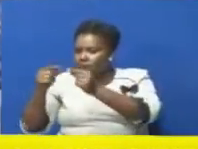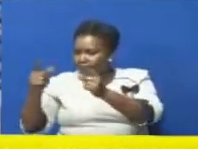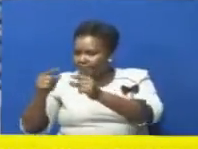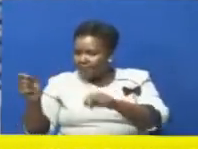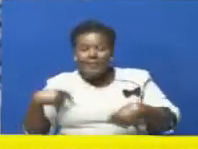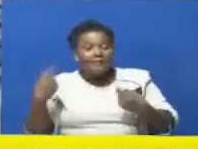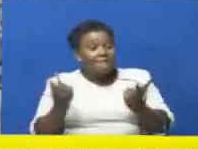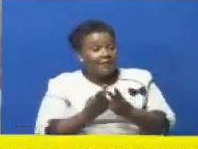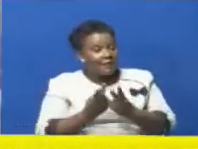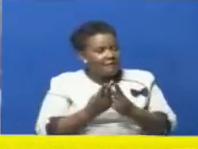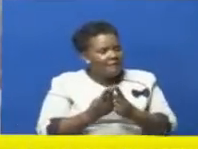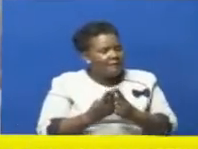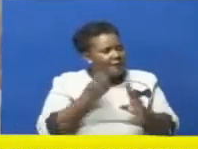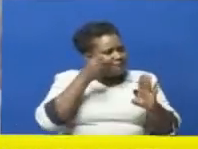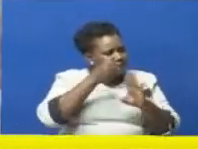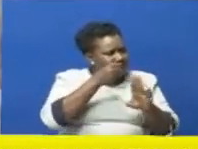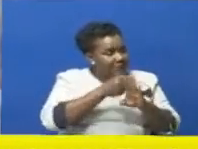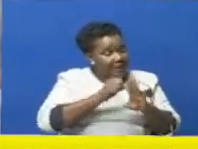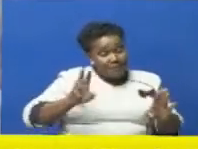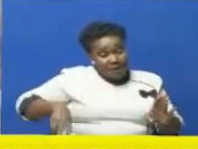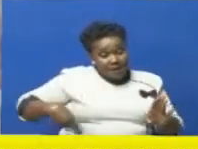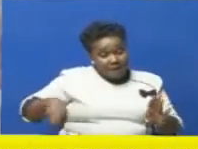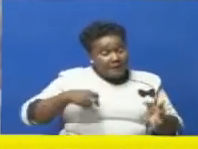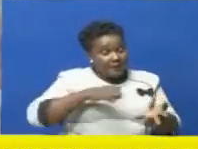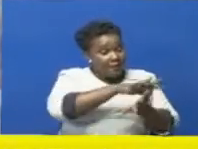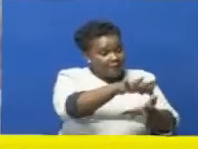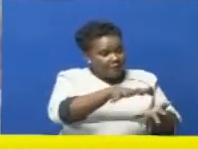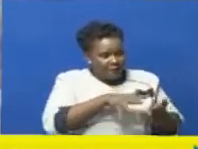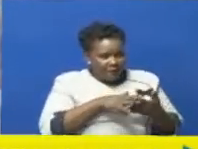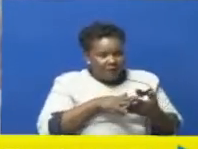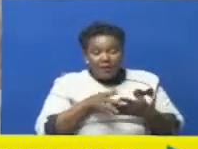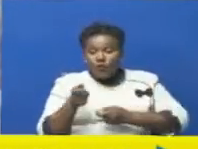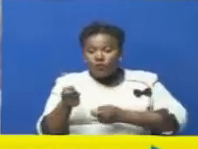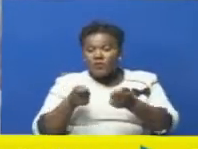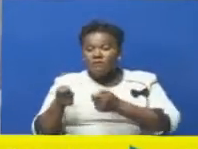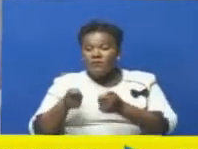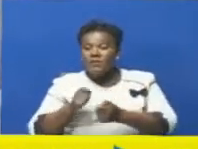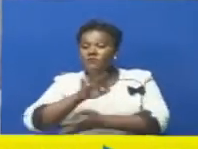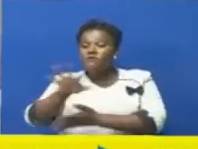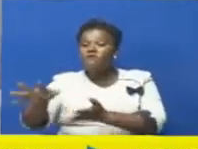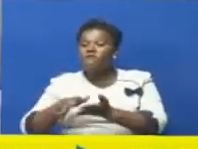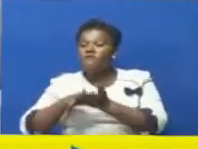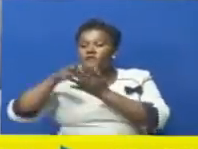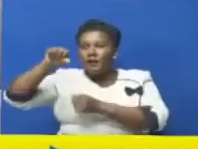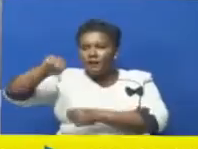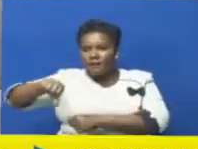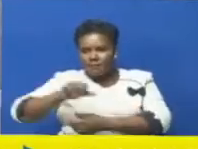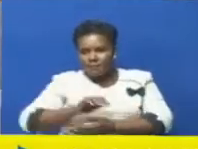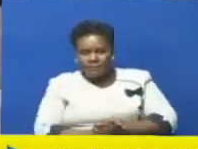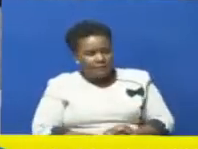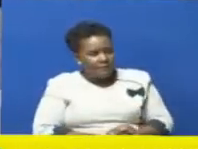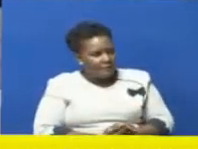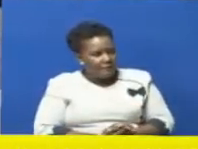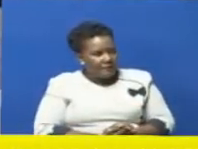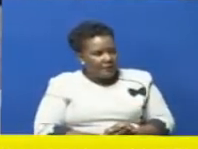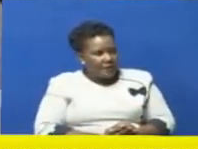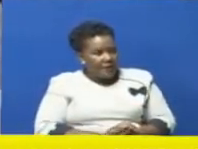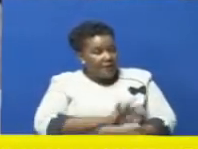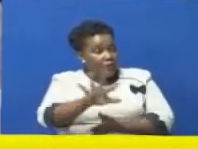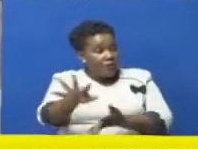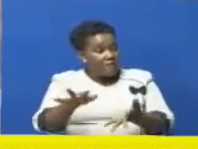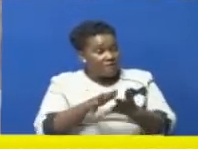kuongeza juhudi katika kudhibiti vitendo vya uvuvi haramu katika ziwa hilo. Wavuvi wamesha kuja hapa kwenye